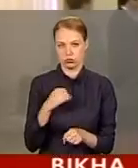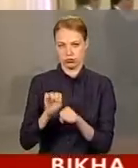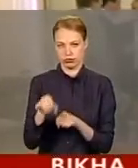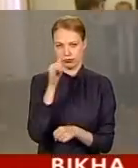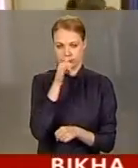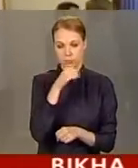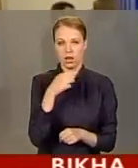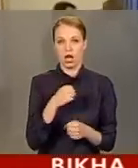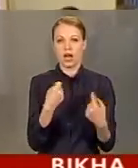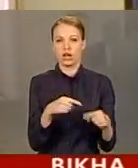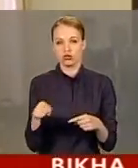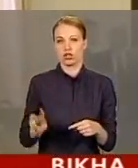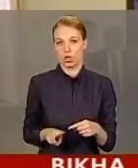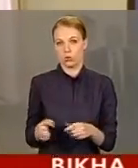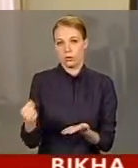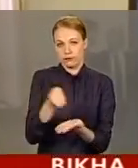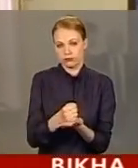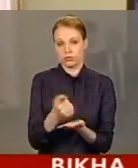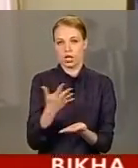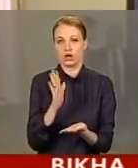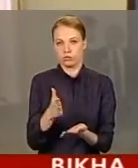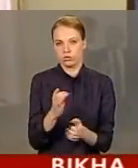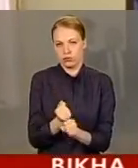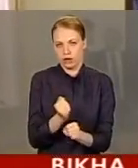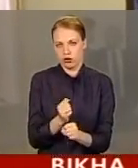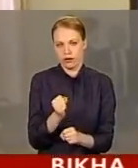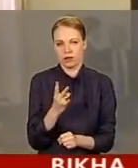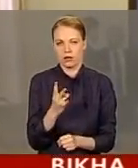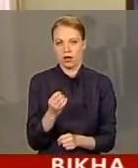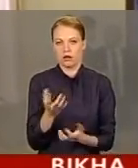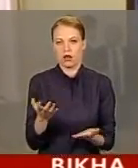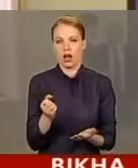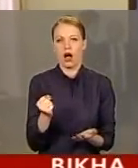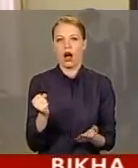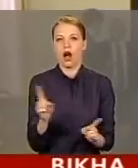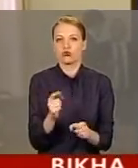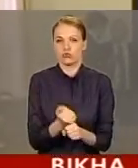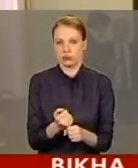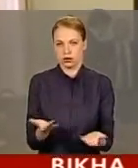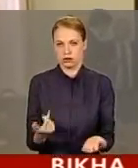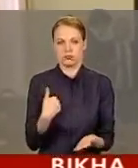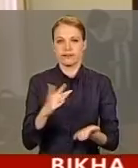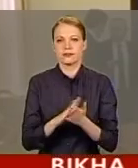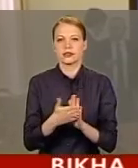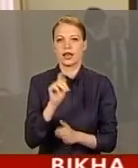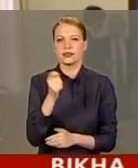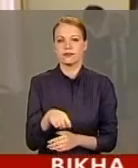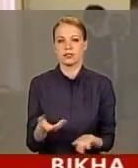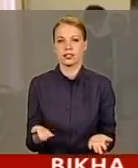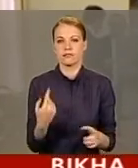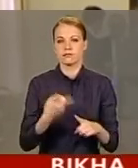Вводити інших директорів, які будуть працювати, а не будуть… Ну а що робити? Ми в стані війни.